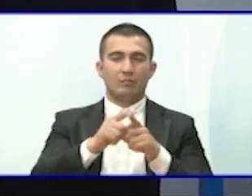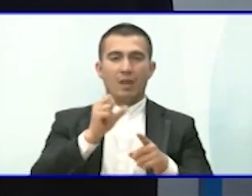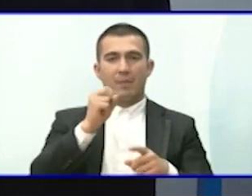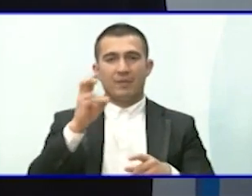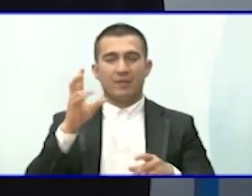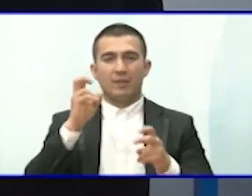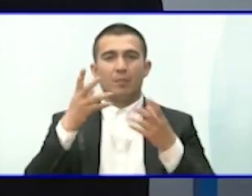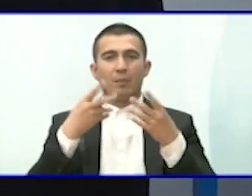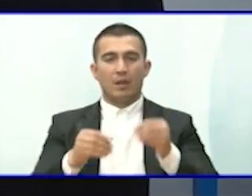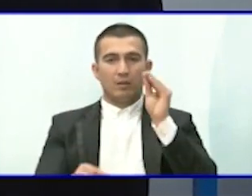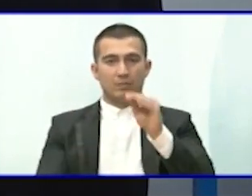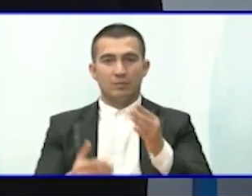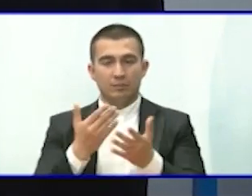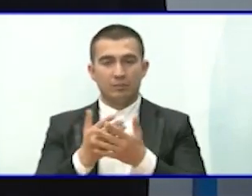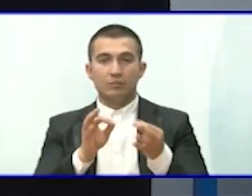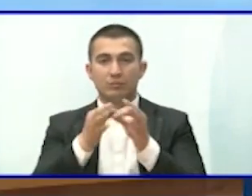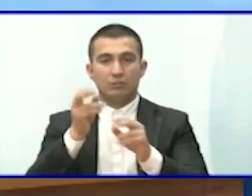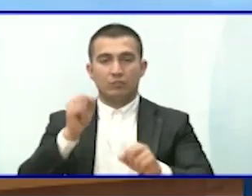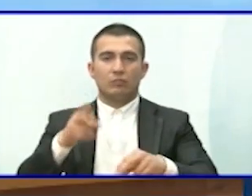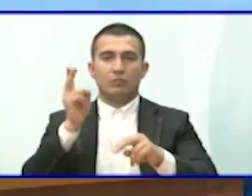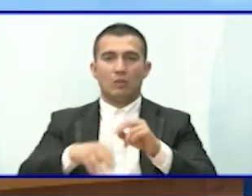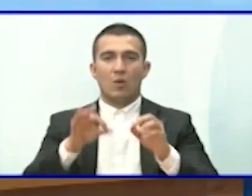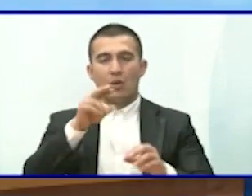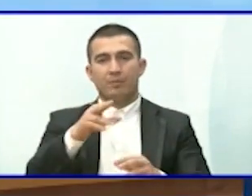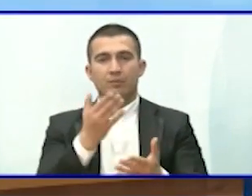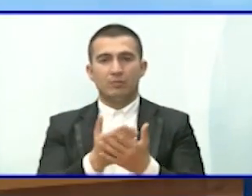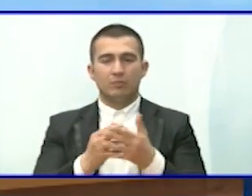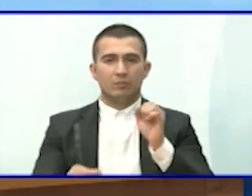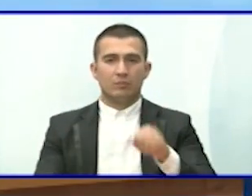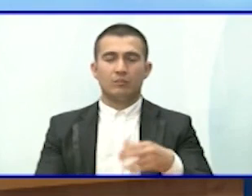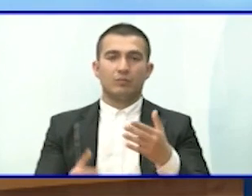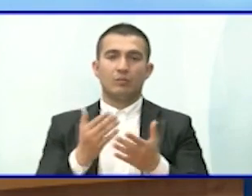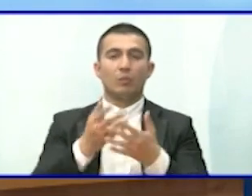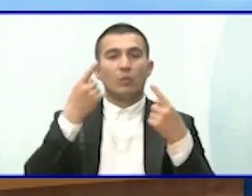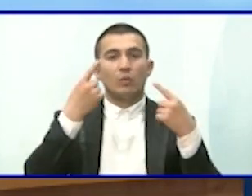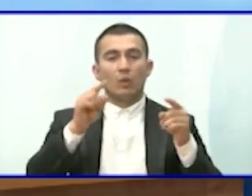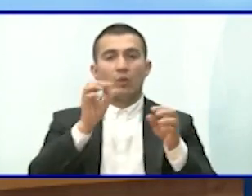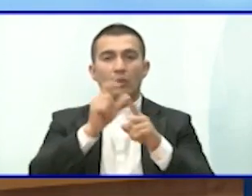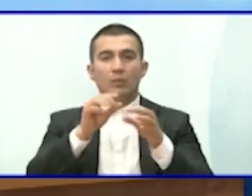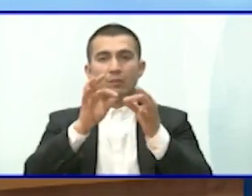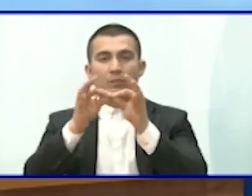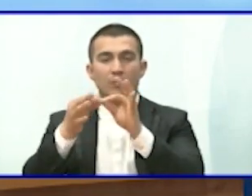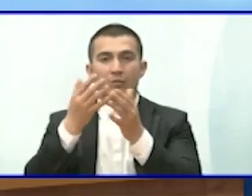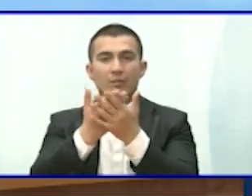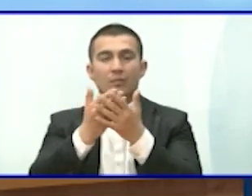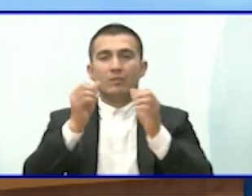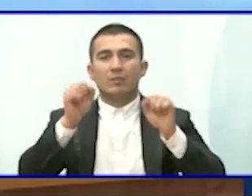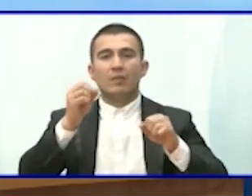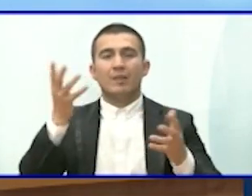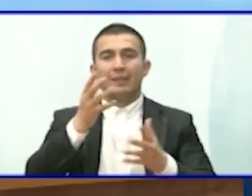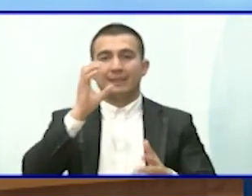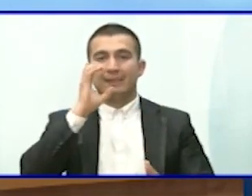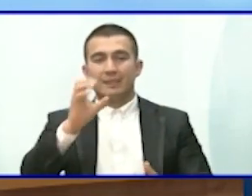мы употребляем предлог об а если после предлога слово начинается с